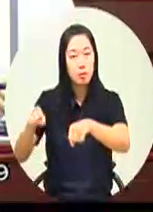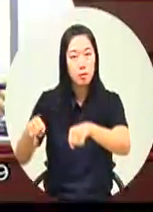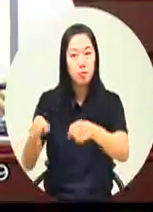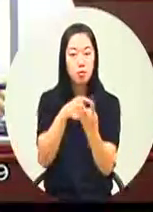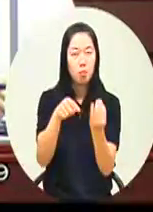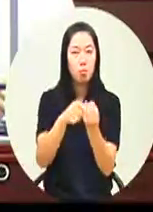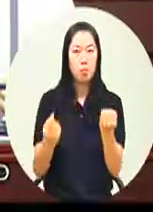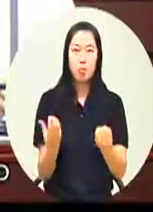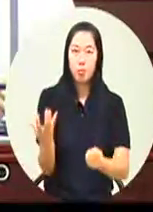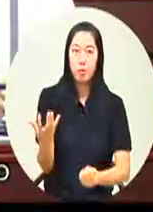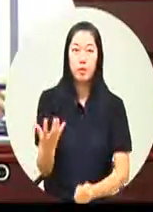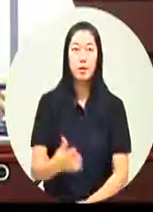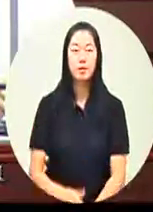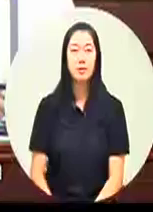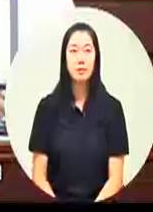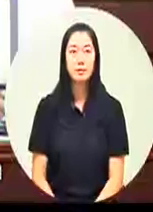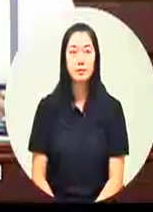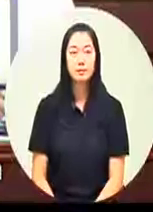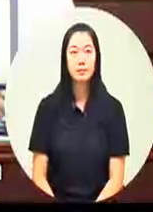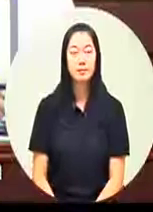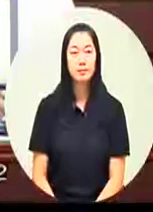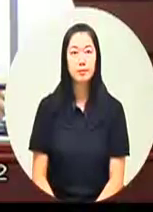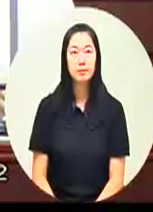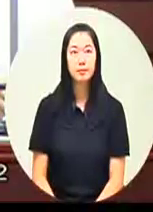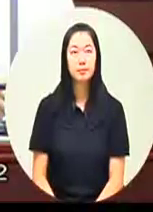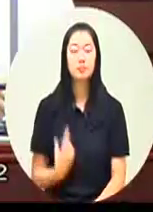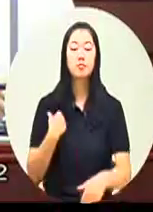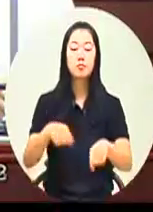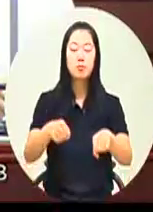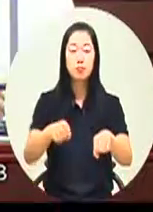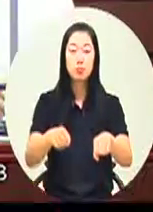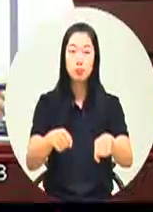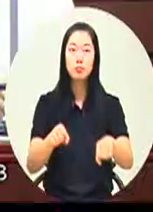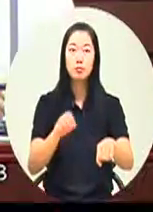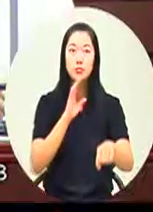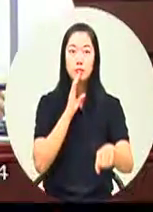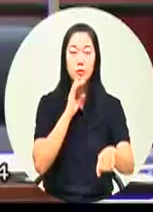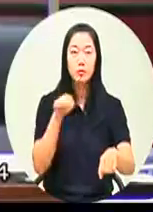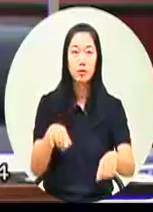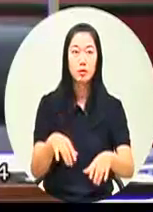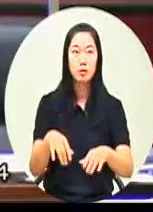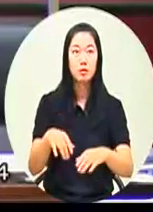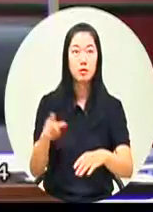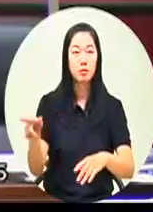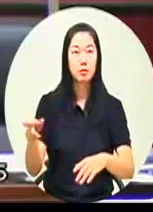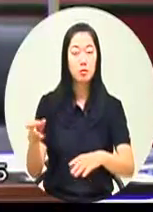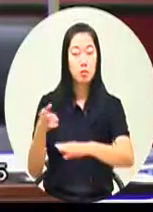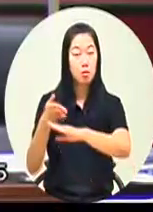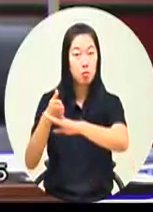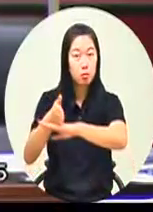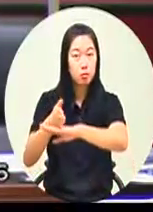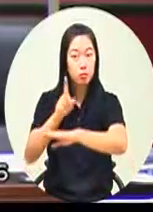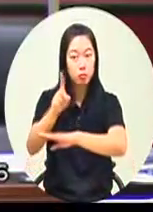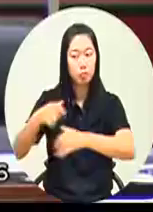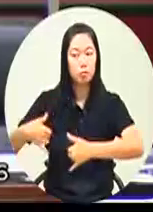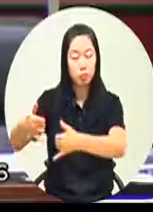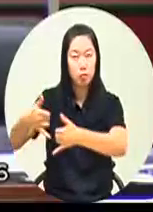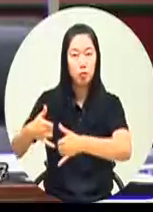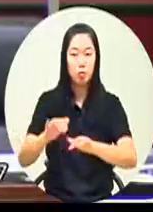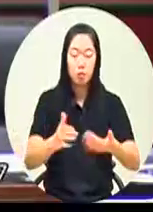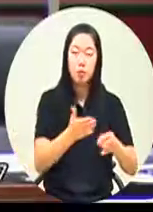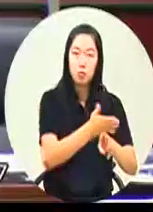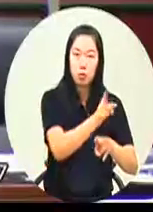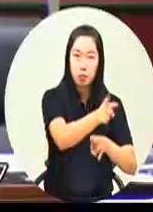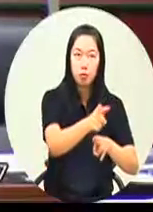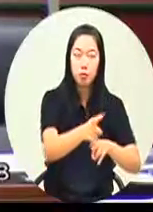比较多的这个环境。 摩托车啦，我讲摩托车，因为 摩托车 汽车比较容易控，汽车就是汽车路一个路面嘛。 对 啊，轻轨一个路面，这